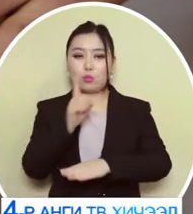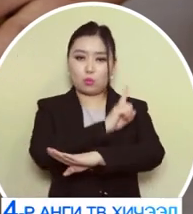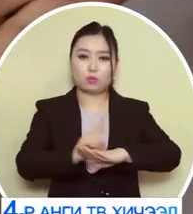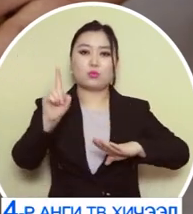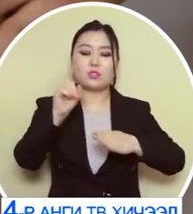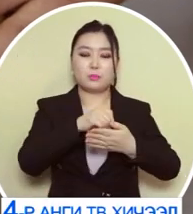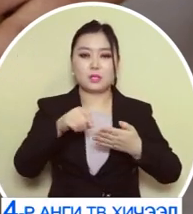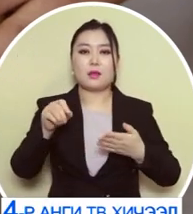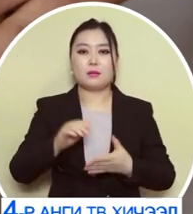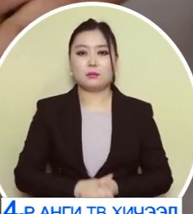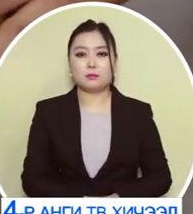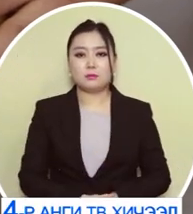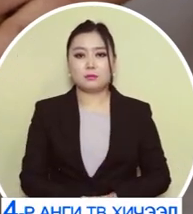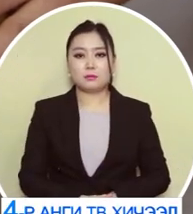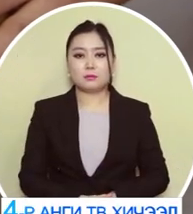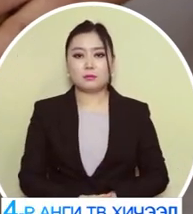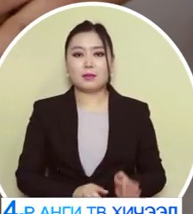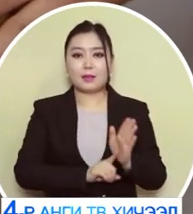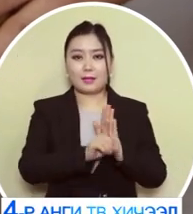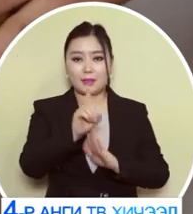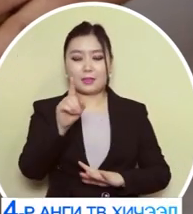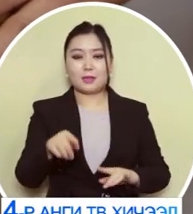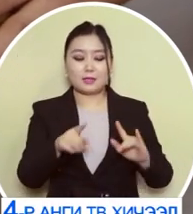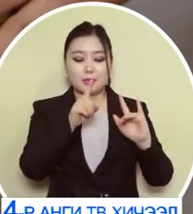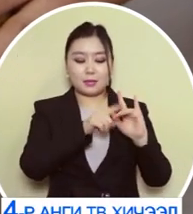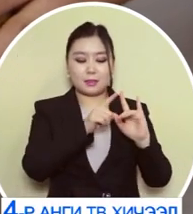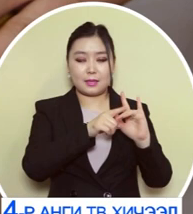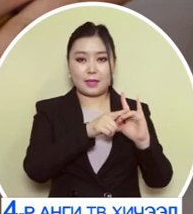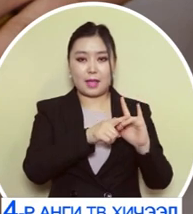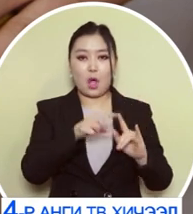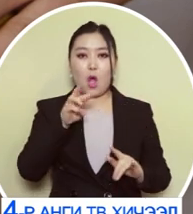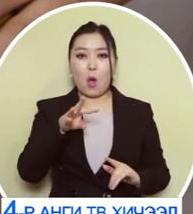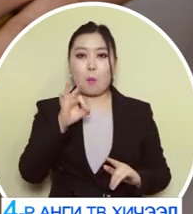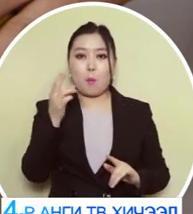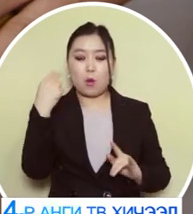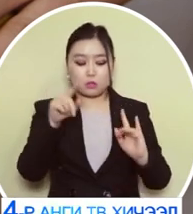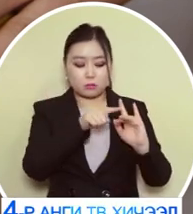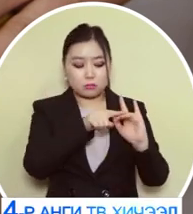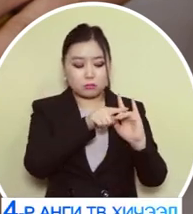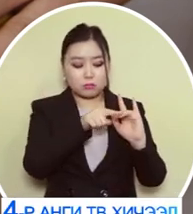қорытындысы. Жә мұғалімдерің мына затты алып көрсін.